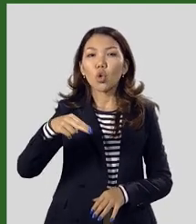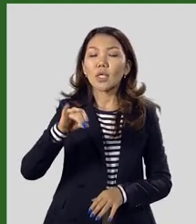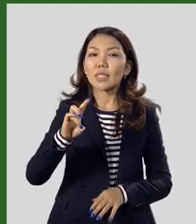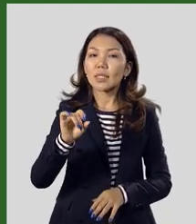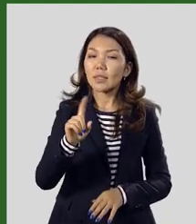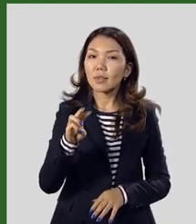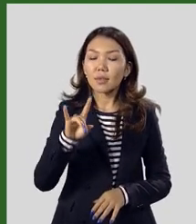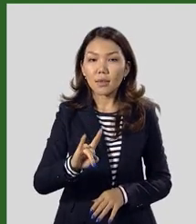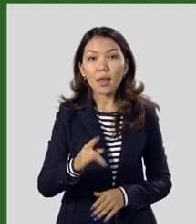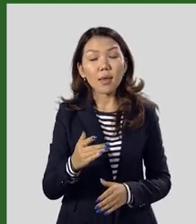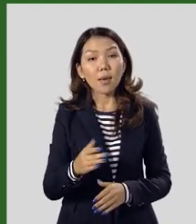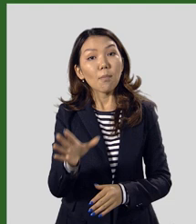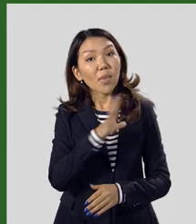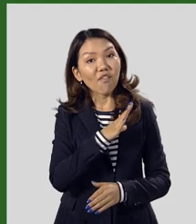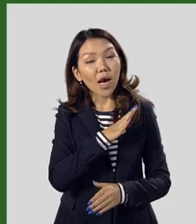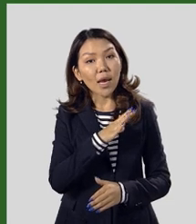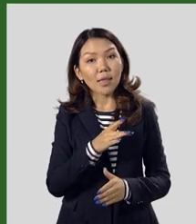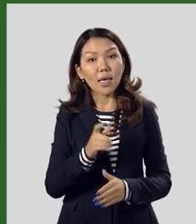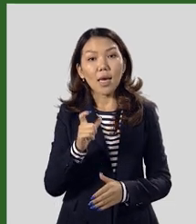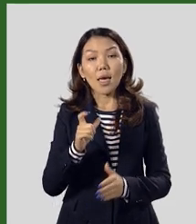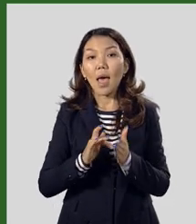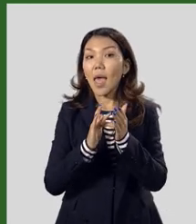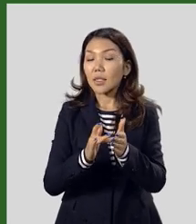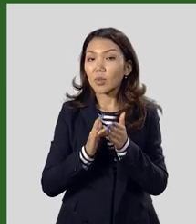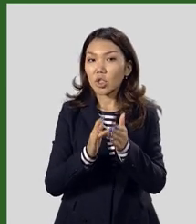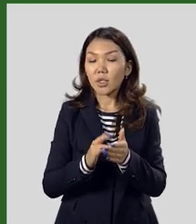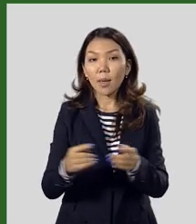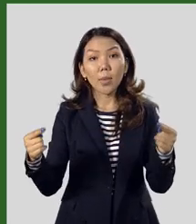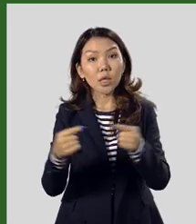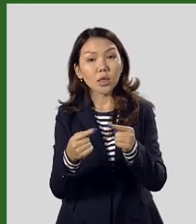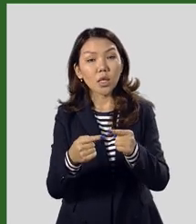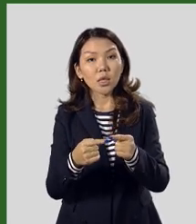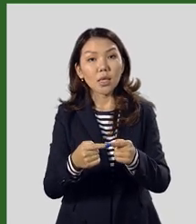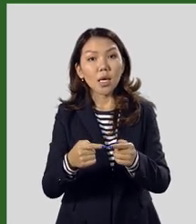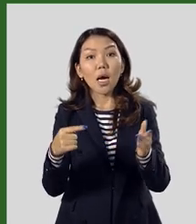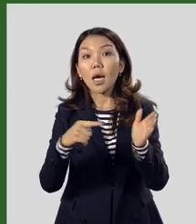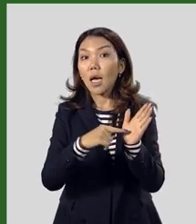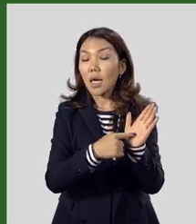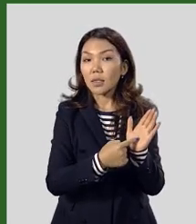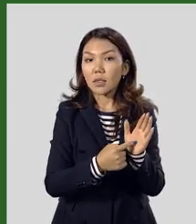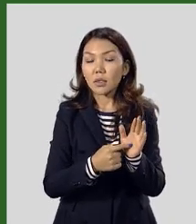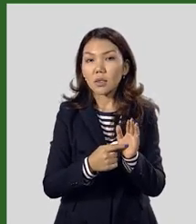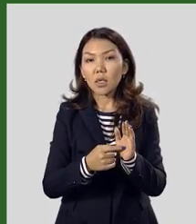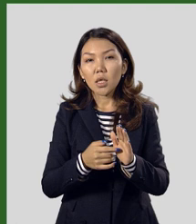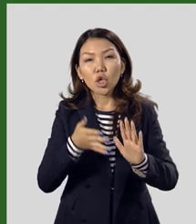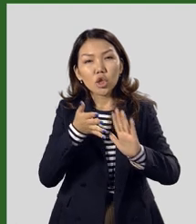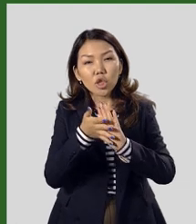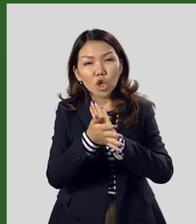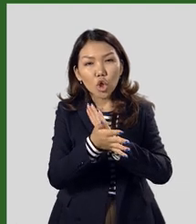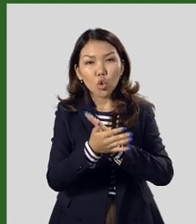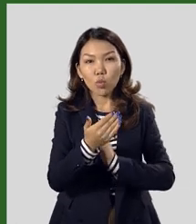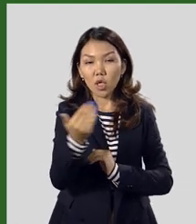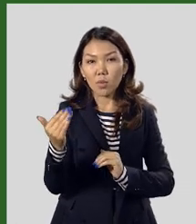геодезисты, находясь в экспедициях, определяют координаты исследуемых ими объектов. Иногда